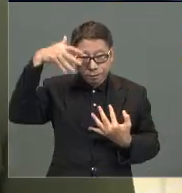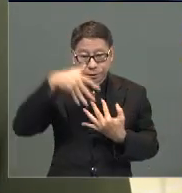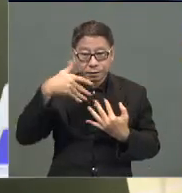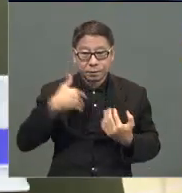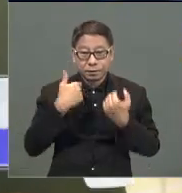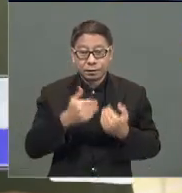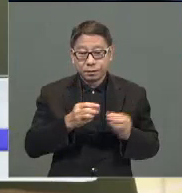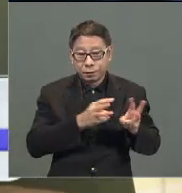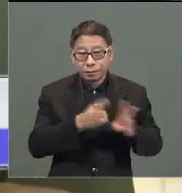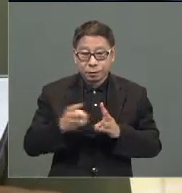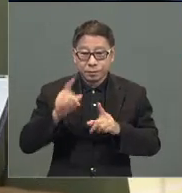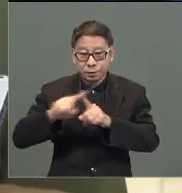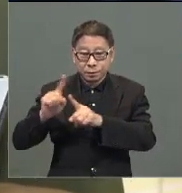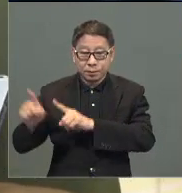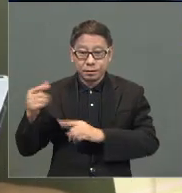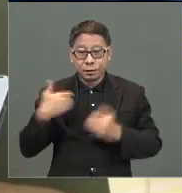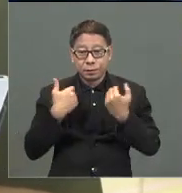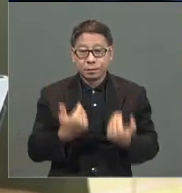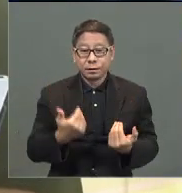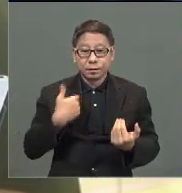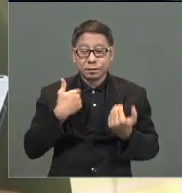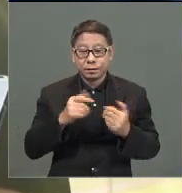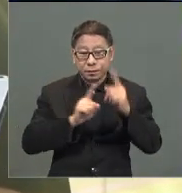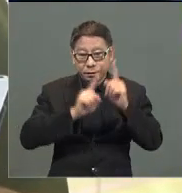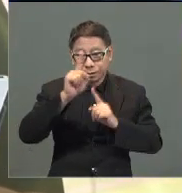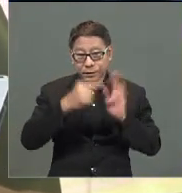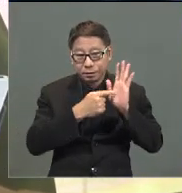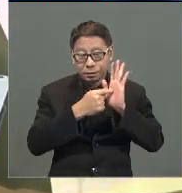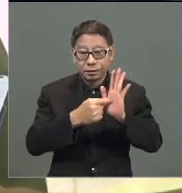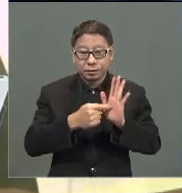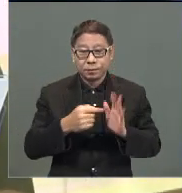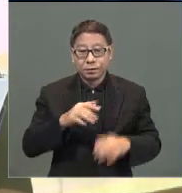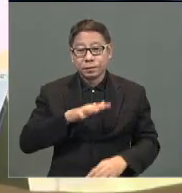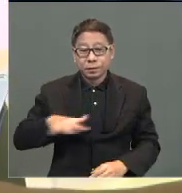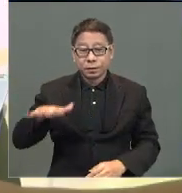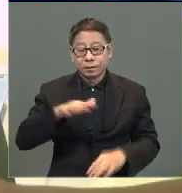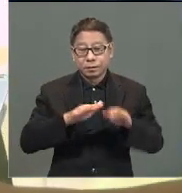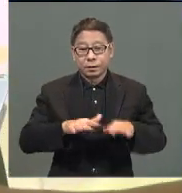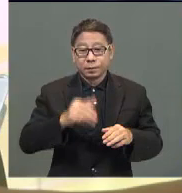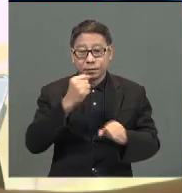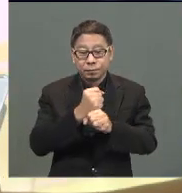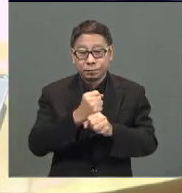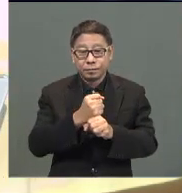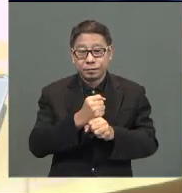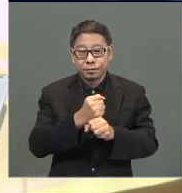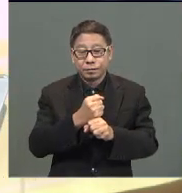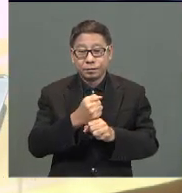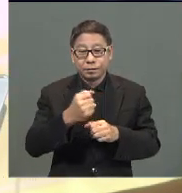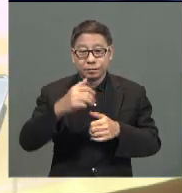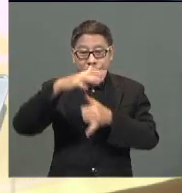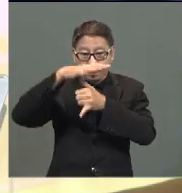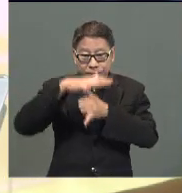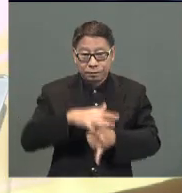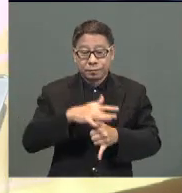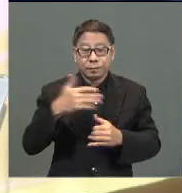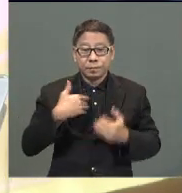ใช้วิธีการต่างๆนะคะของทางที่จะประเมินเช่นโดยทั่วไปเนี่ยเด็กที่ถูกกระทำเนี่ยอ่าเราก็อาจ